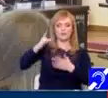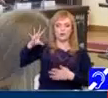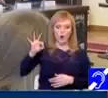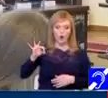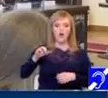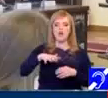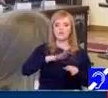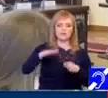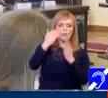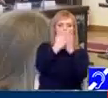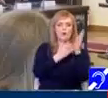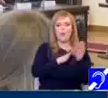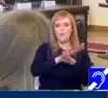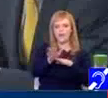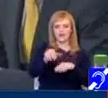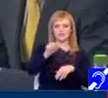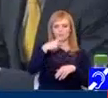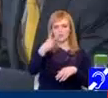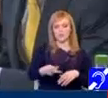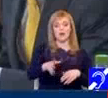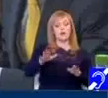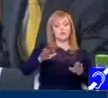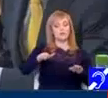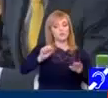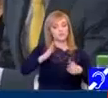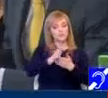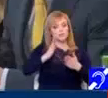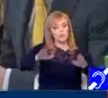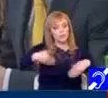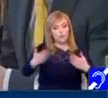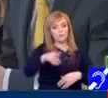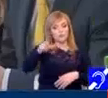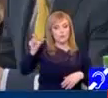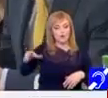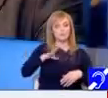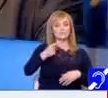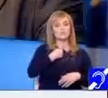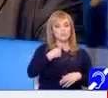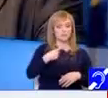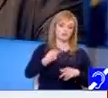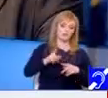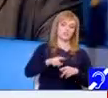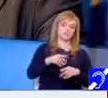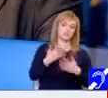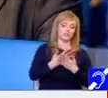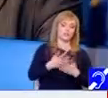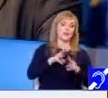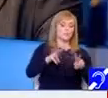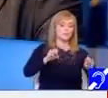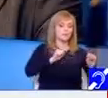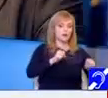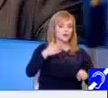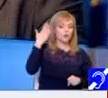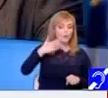al proiecțiilor și oferă publicului posibilitatea să voteze pentru traseul caravanei cinematografice. Ministrul Apărării Naționale